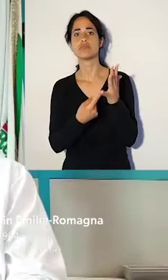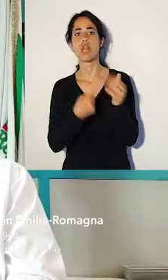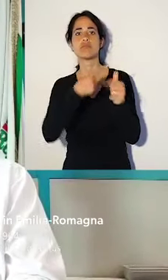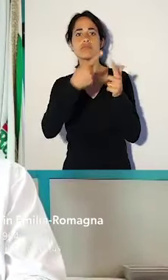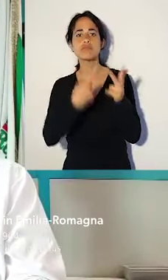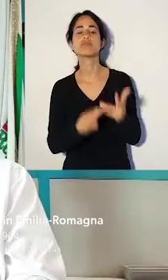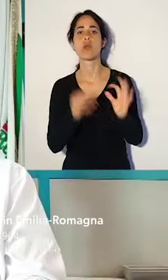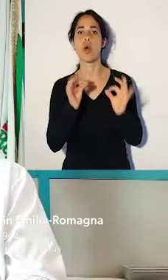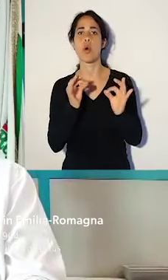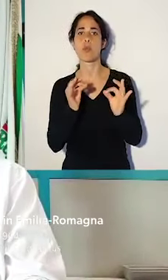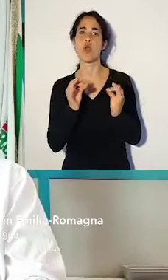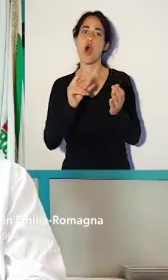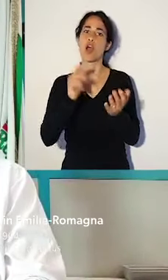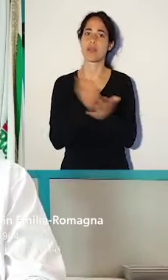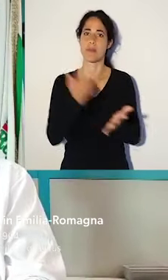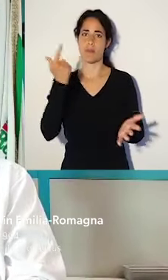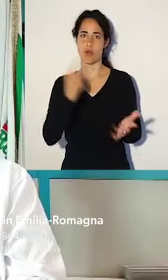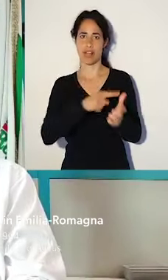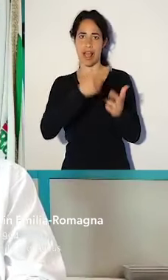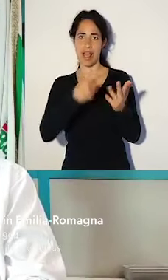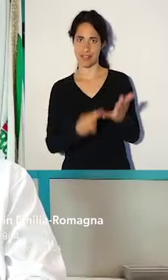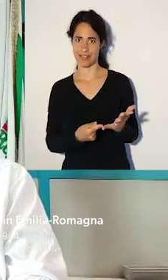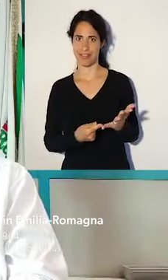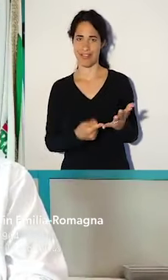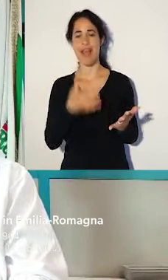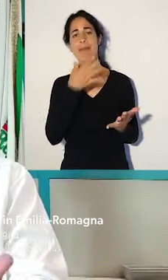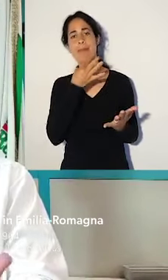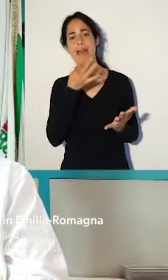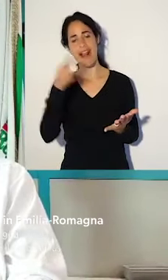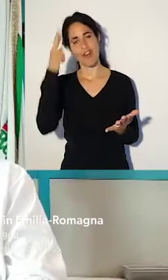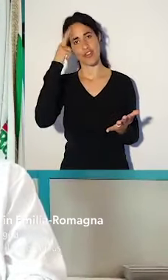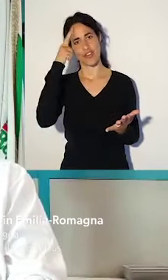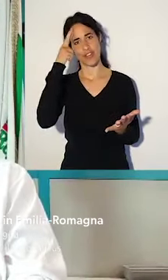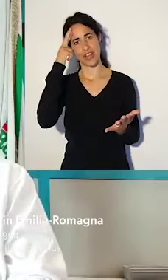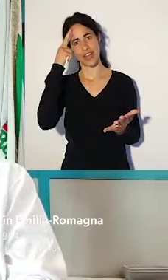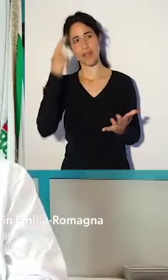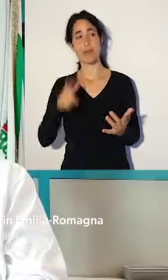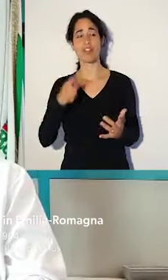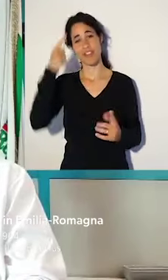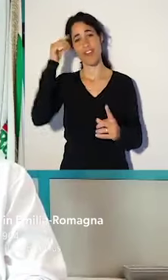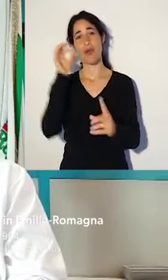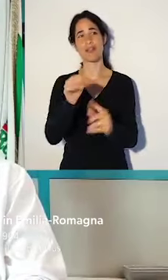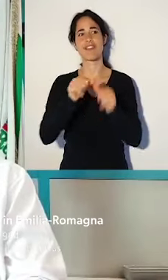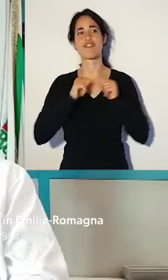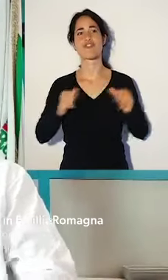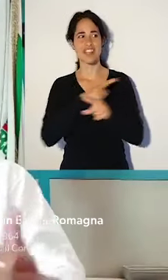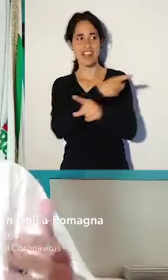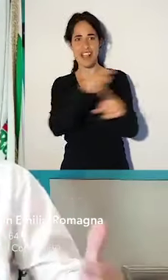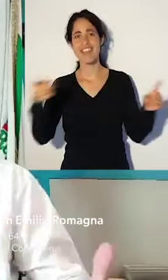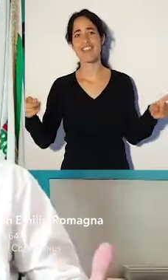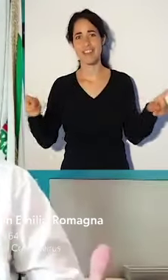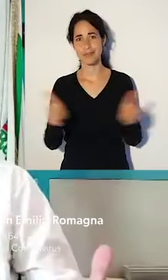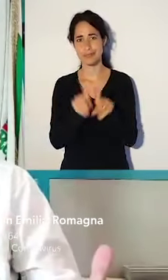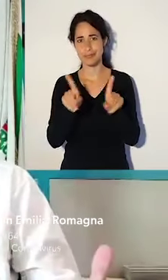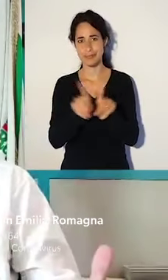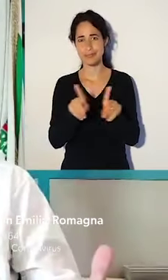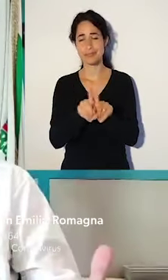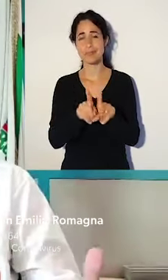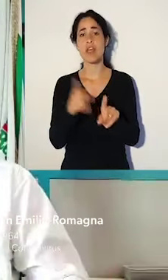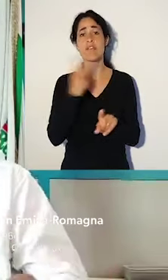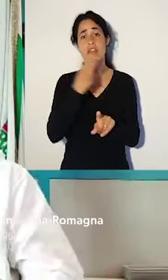cittadini. Ed è bello che ci si ricordi, non solo,